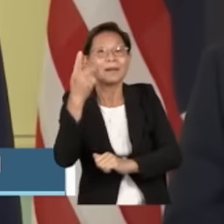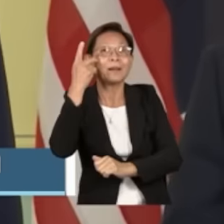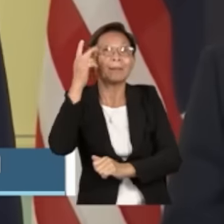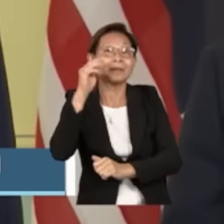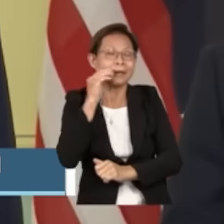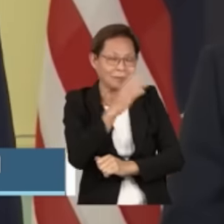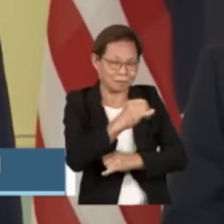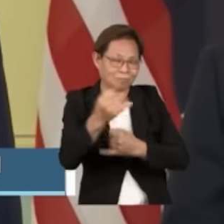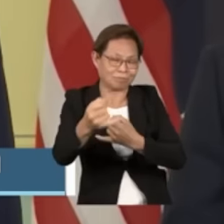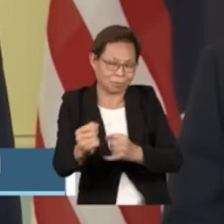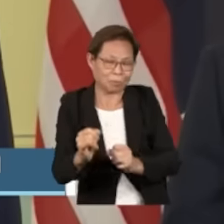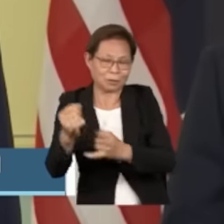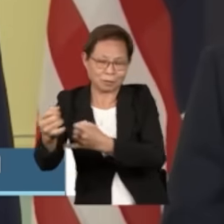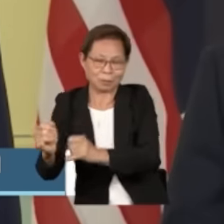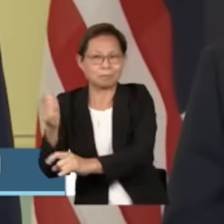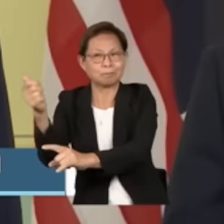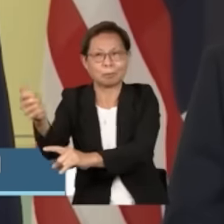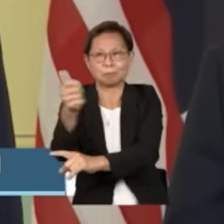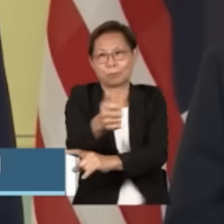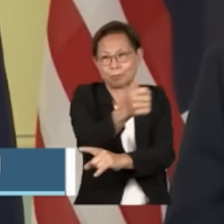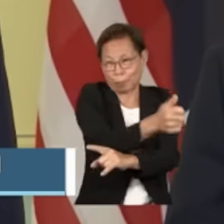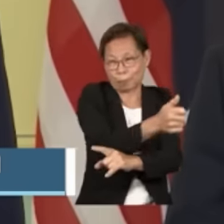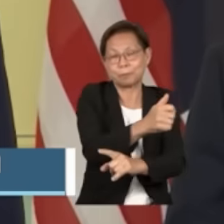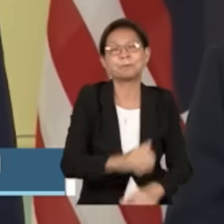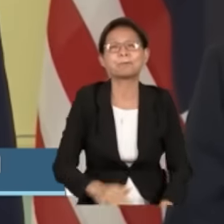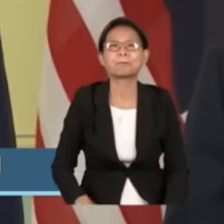dan jabatan-jabatan berkenaan.